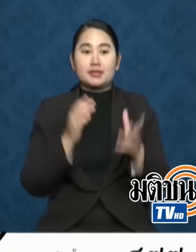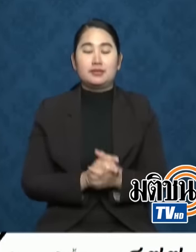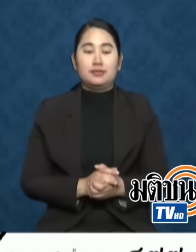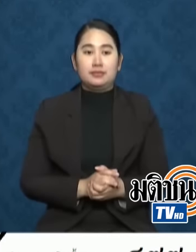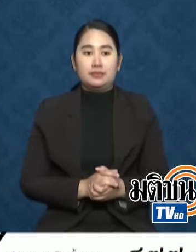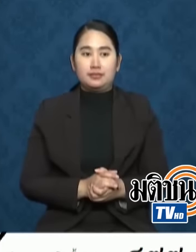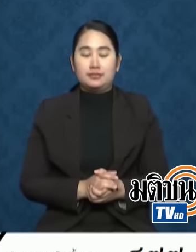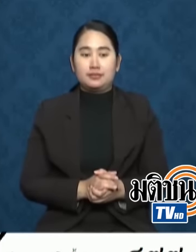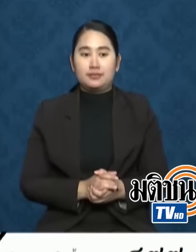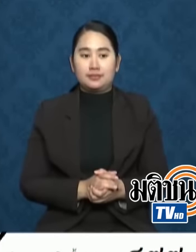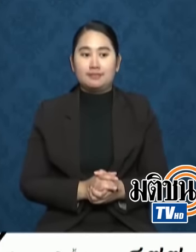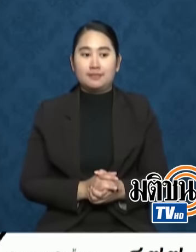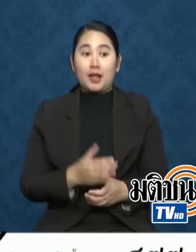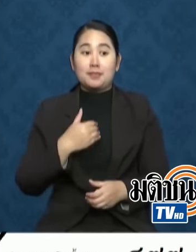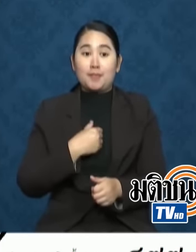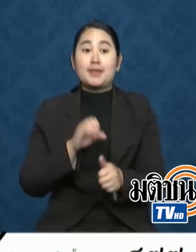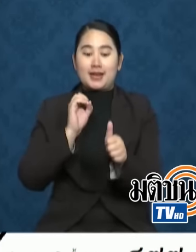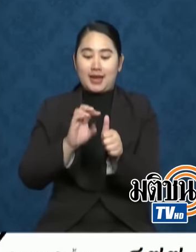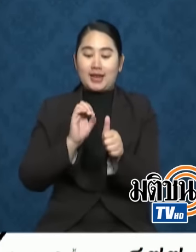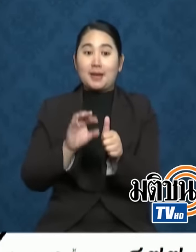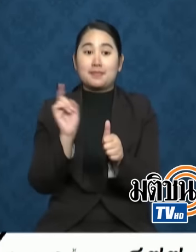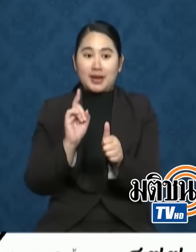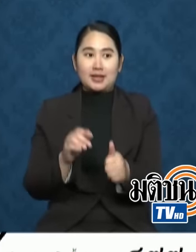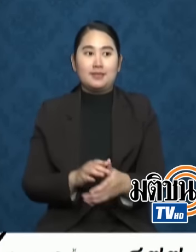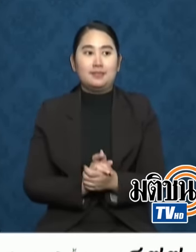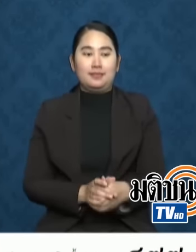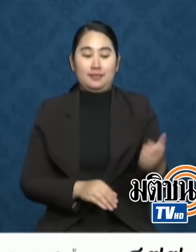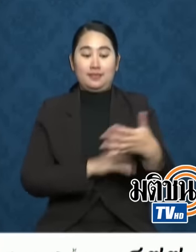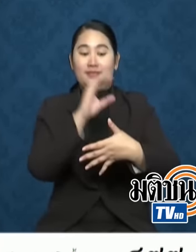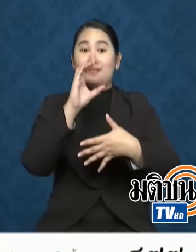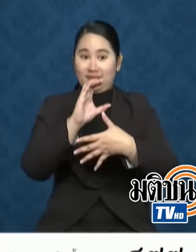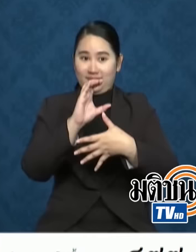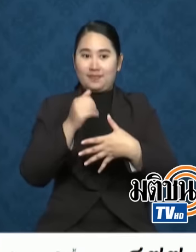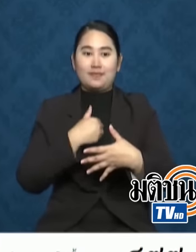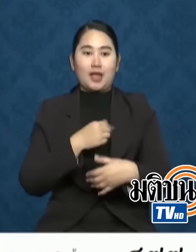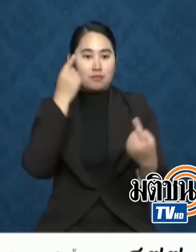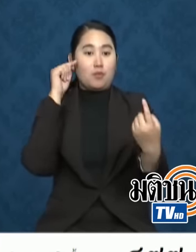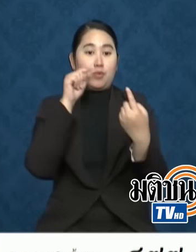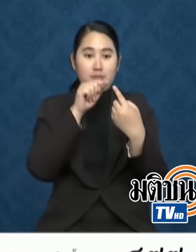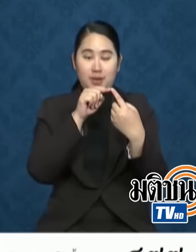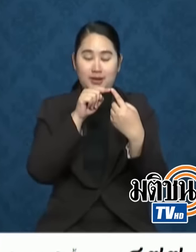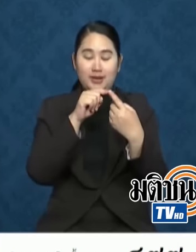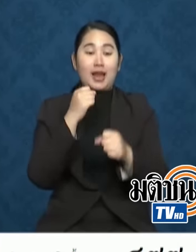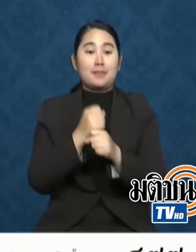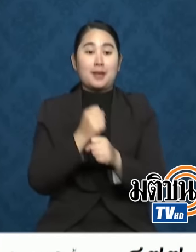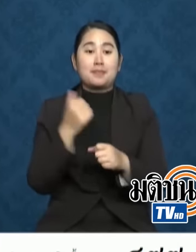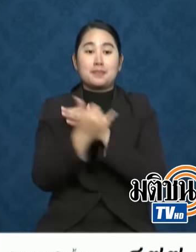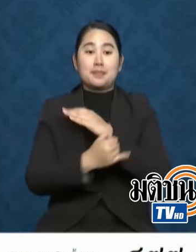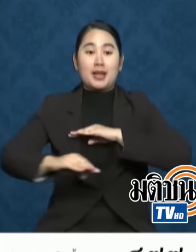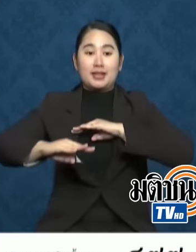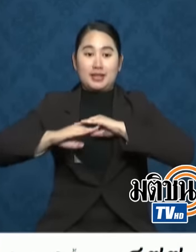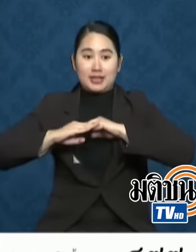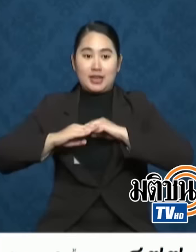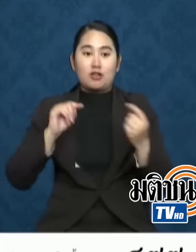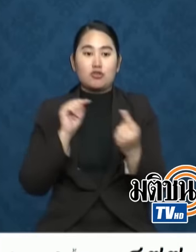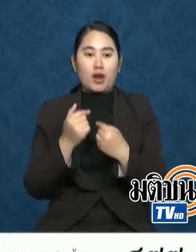ดเดียวเพราะฉะนั้นผมเสนอแนะอย่างนี้ครับตัว C commitment เราสร้างความมุ่งมั่นกับประเทศเพื่อนบ้านในเรื่องของค่